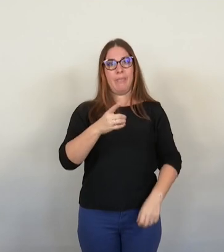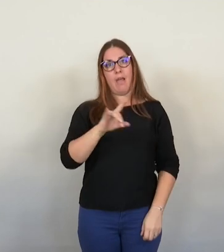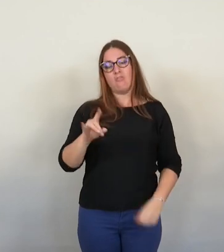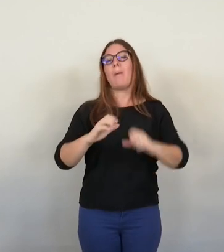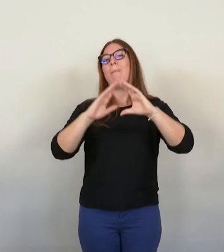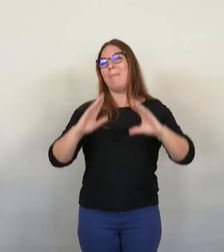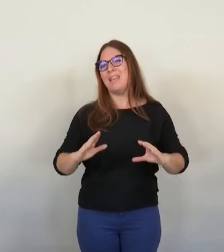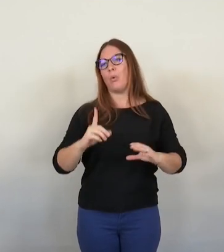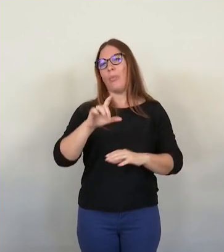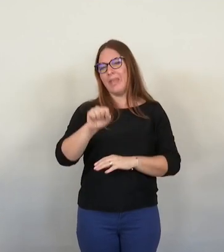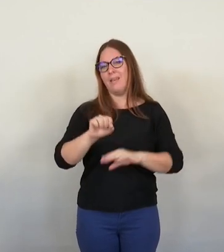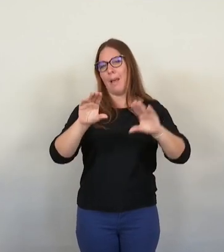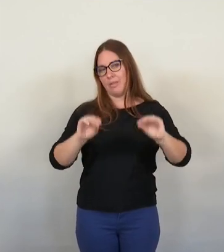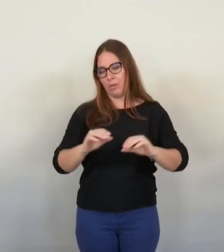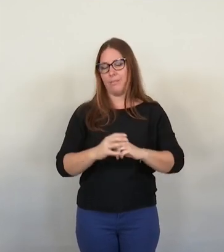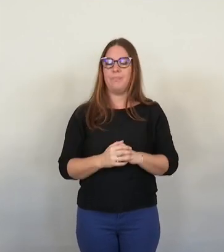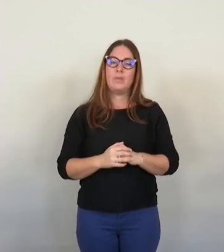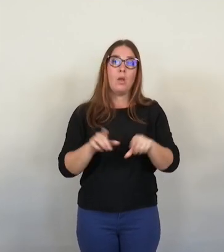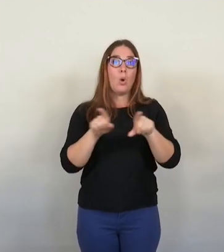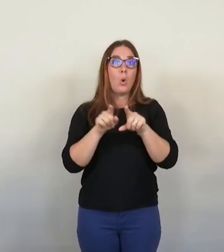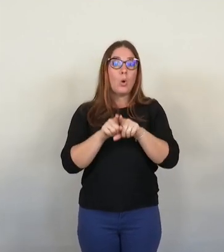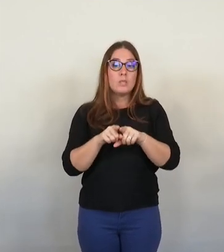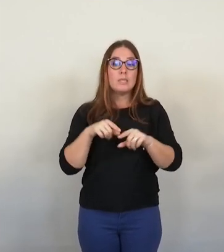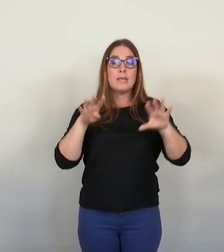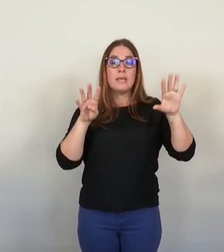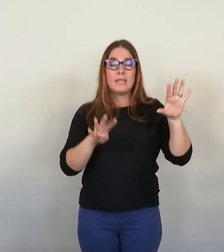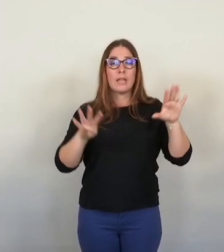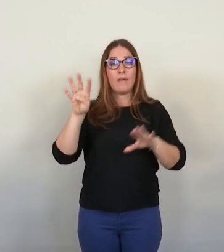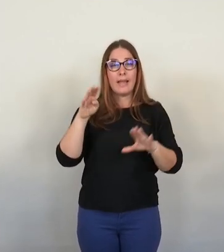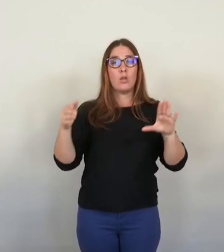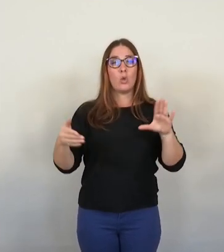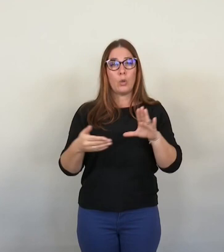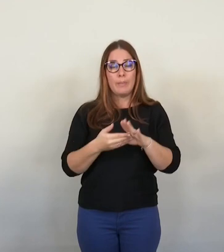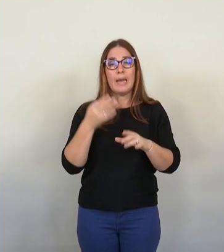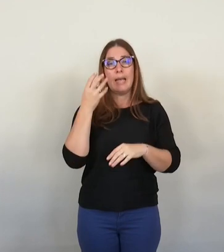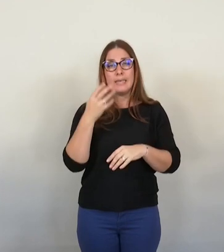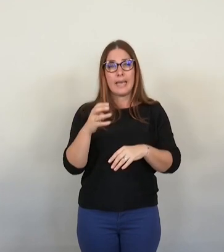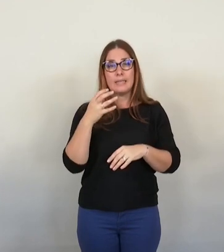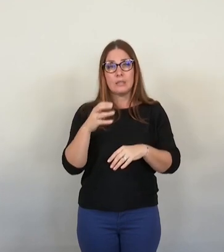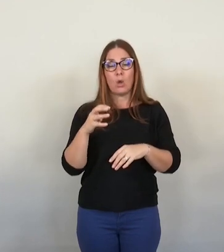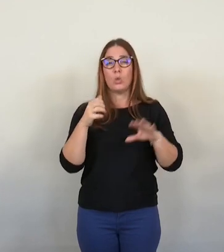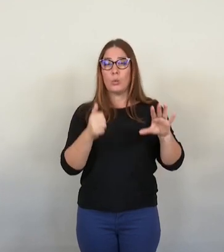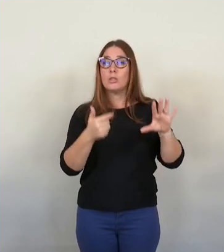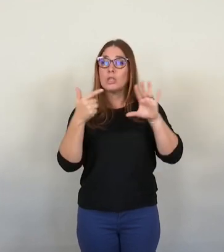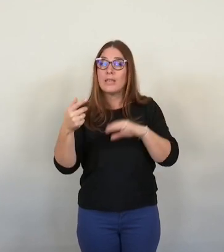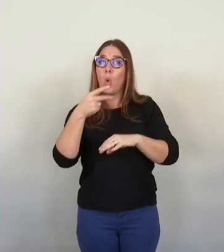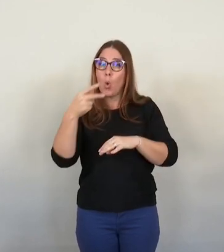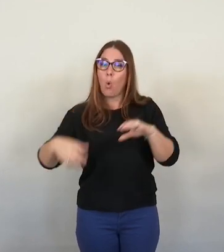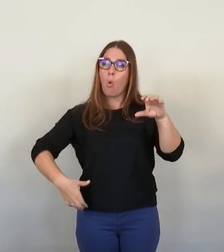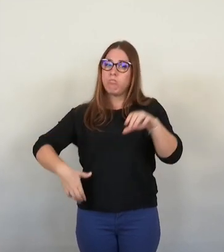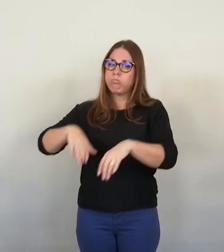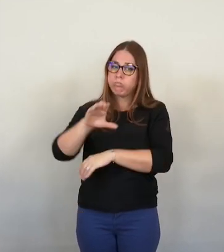des habitants et la participation financière de 94467 €